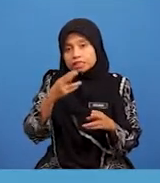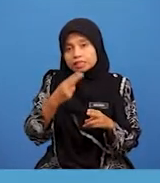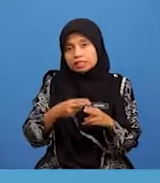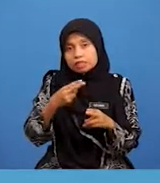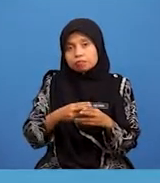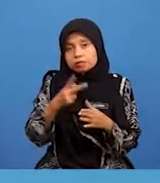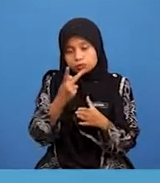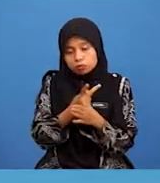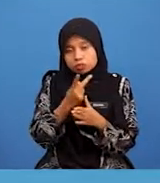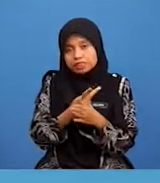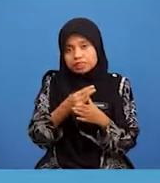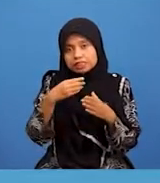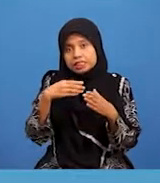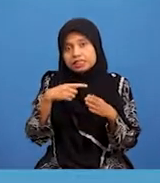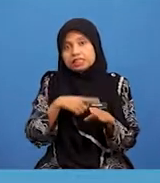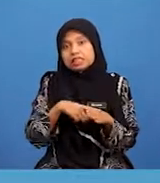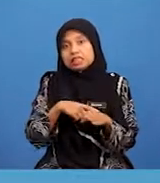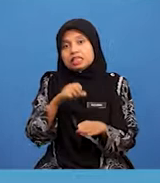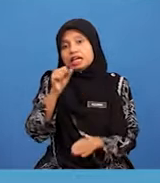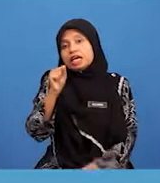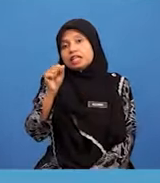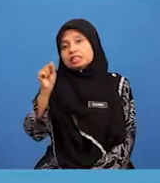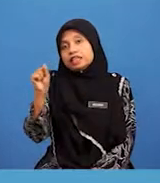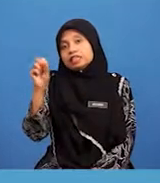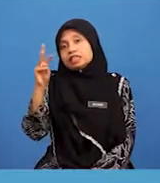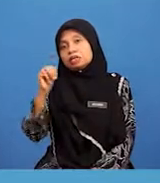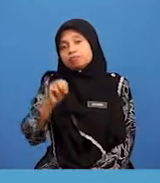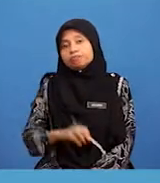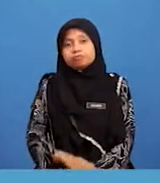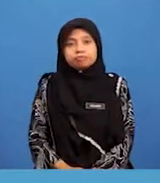perkongsian di Suruhanjaya Syarikat Malaysia SSM.